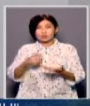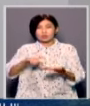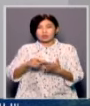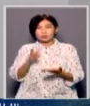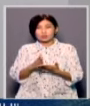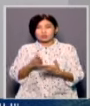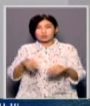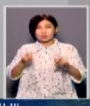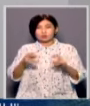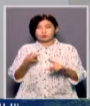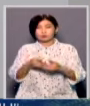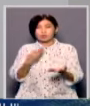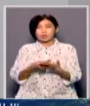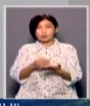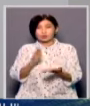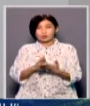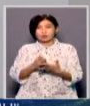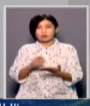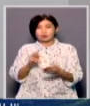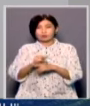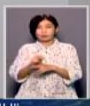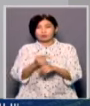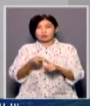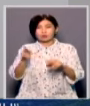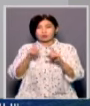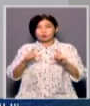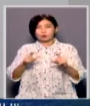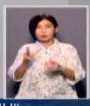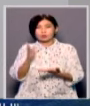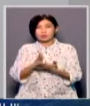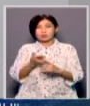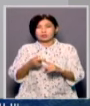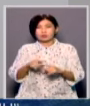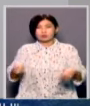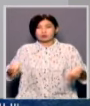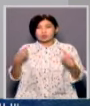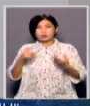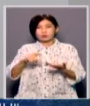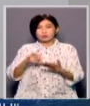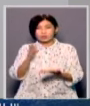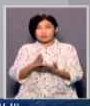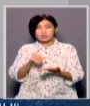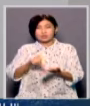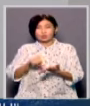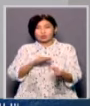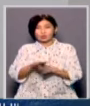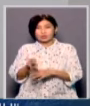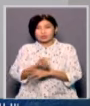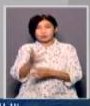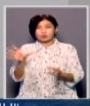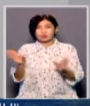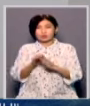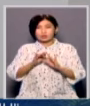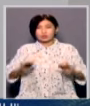кабинеты специальных консультаций, коррекции специальной школы-интернаты, реабилитационный центр в целях полного обеспечения